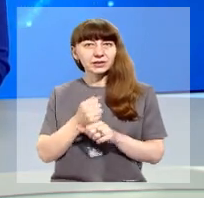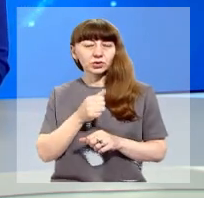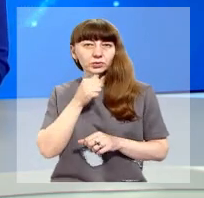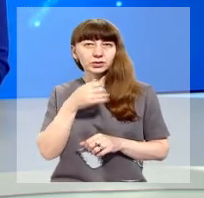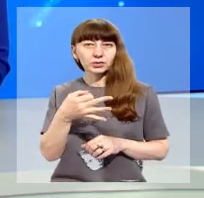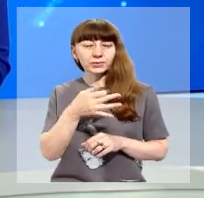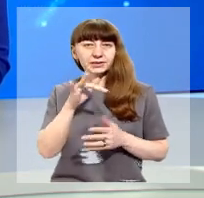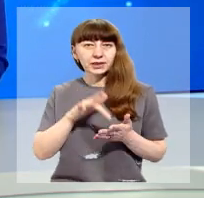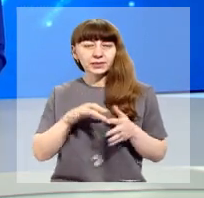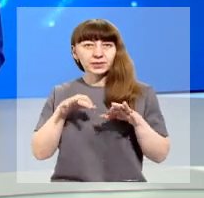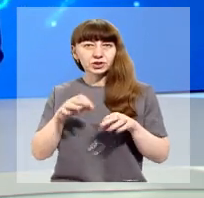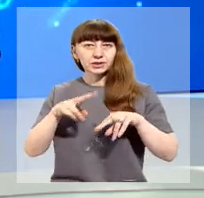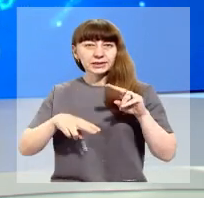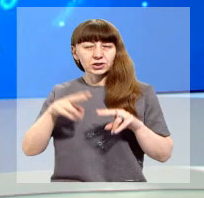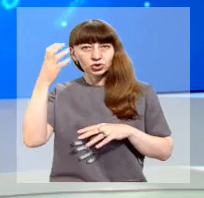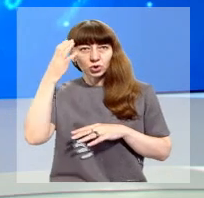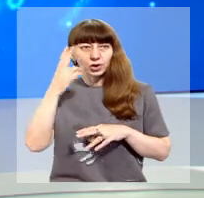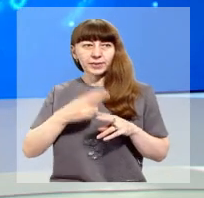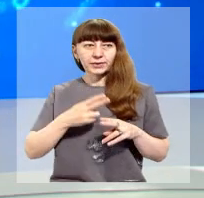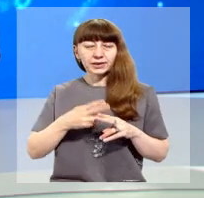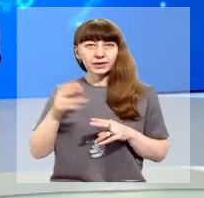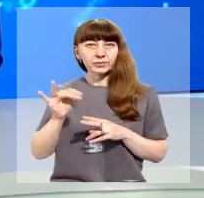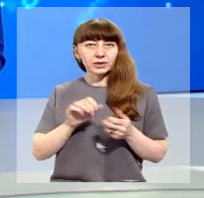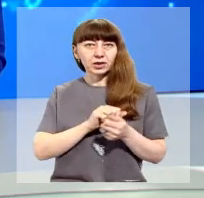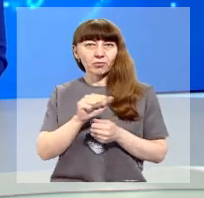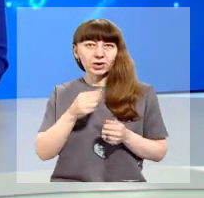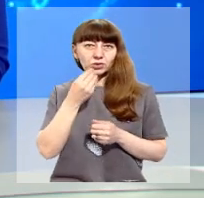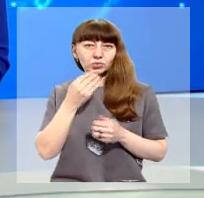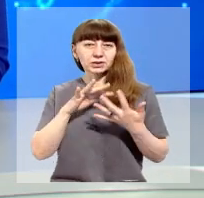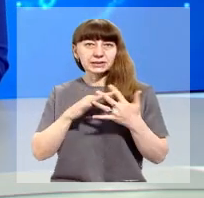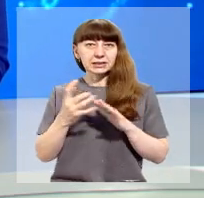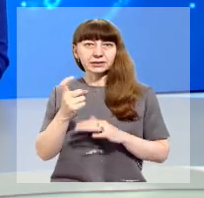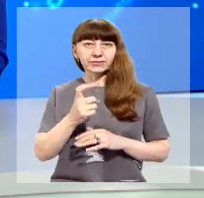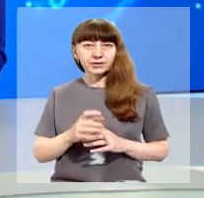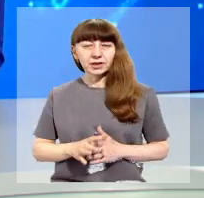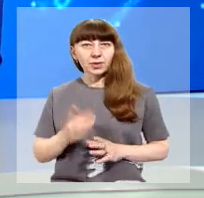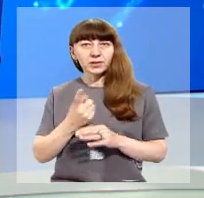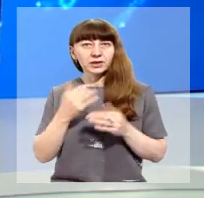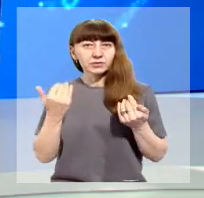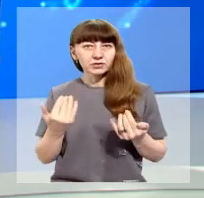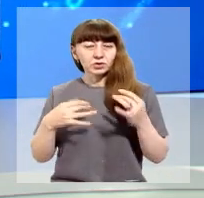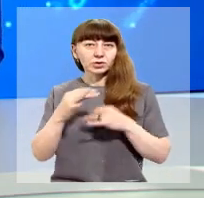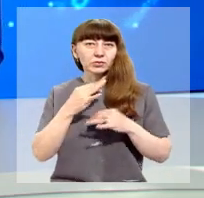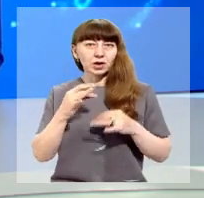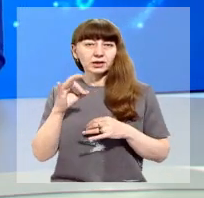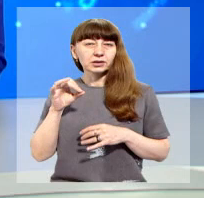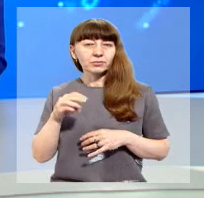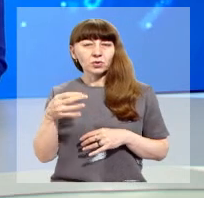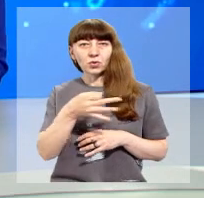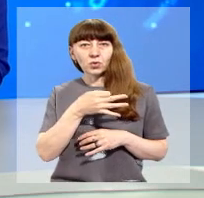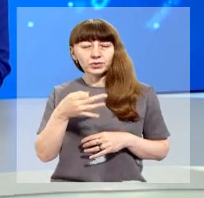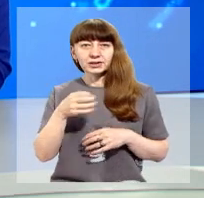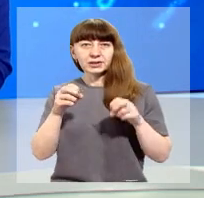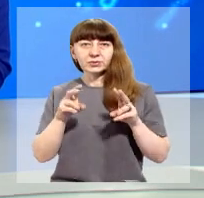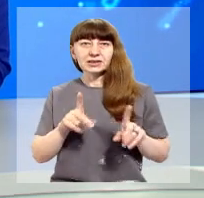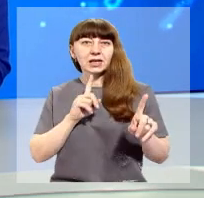центром машиностроения, черной металлургии и переработки продукции сельского хозяйства. Об этом сегодня заявил аким области Кумар Аксакалов